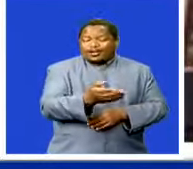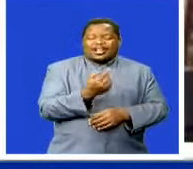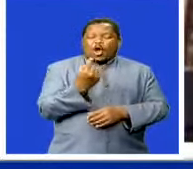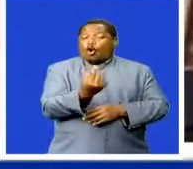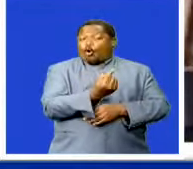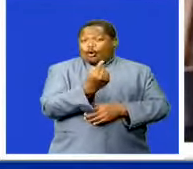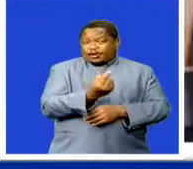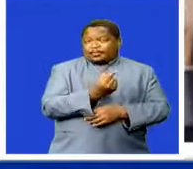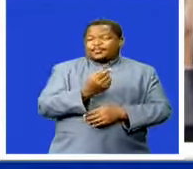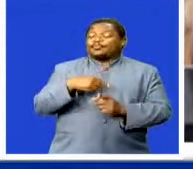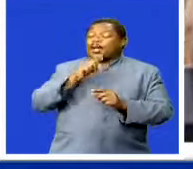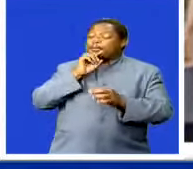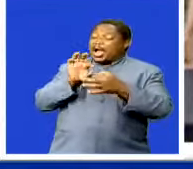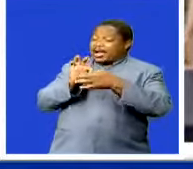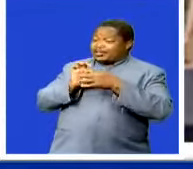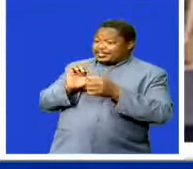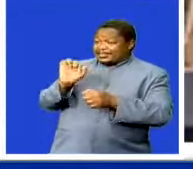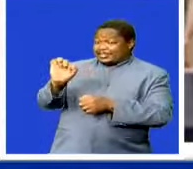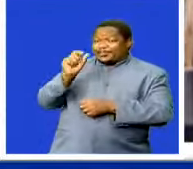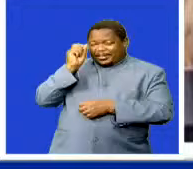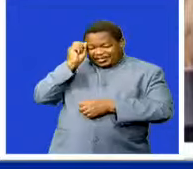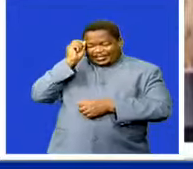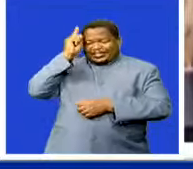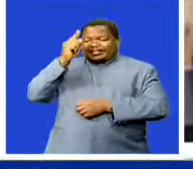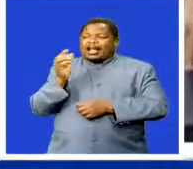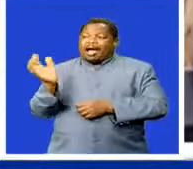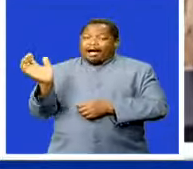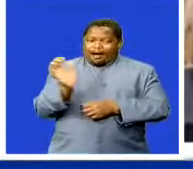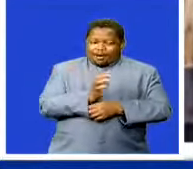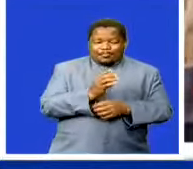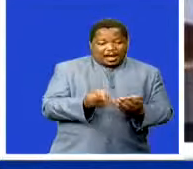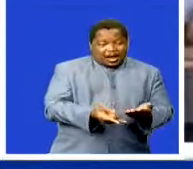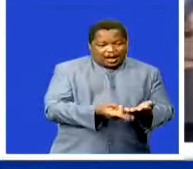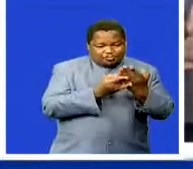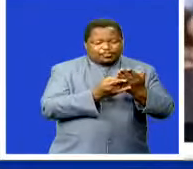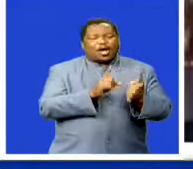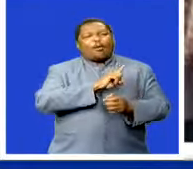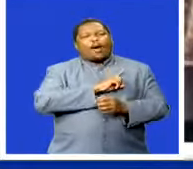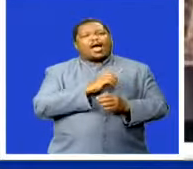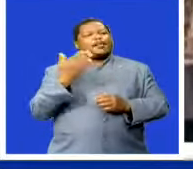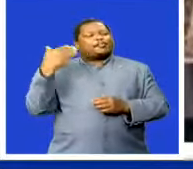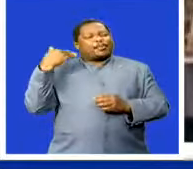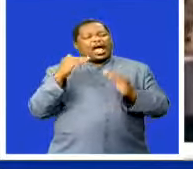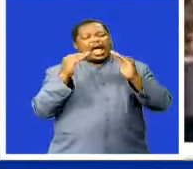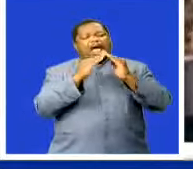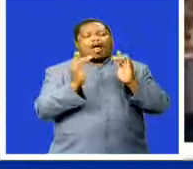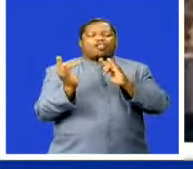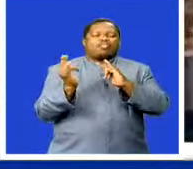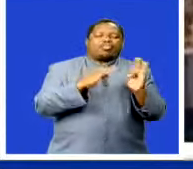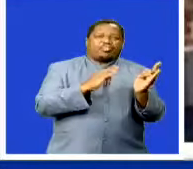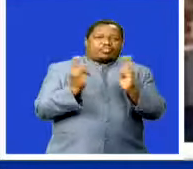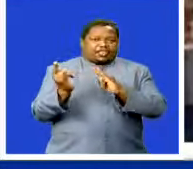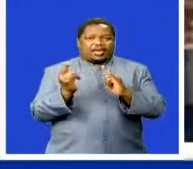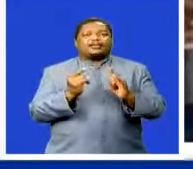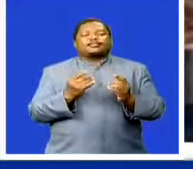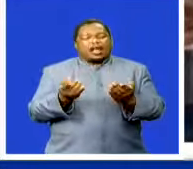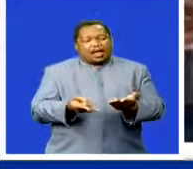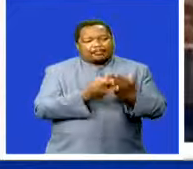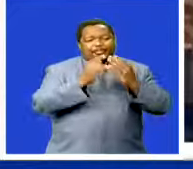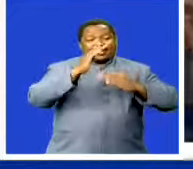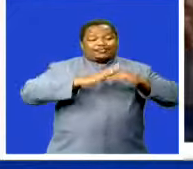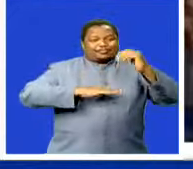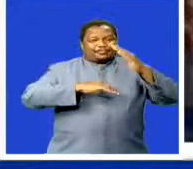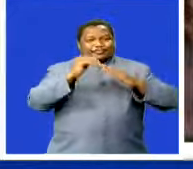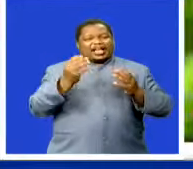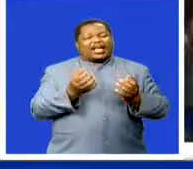ngemandla umlomdzala sangafa abulawe natimvula namakhata awele nendlule to siyabonga kakhulu nje kulolu hlangothi ukuthi bona Sicalisa